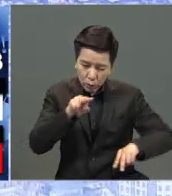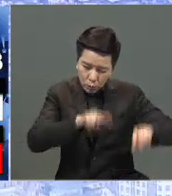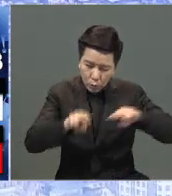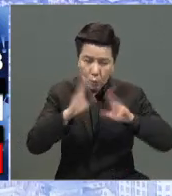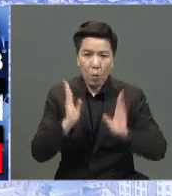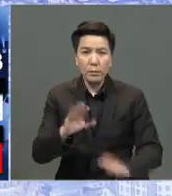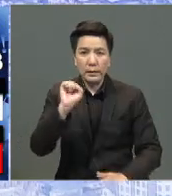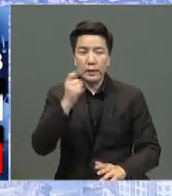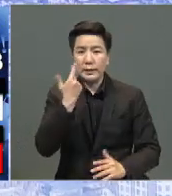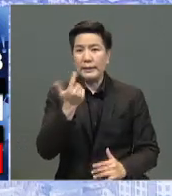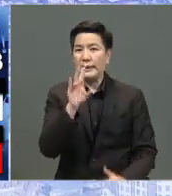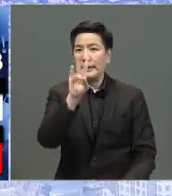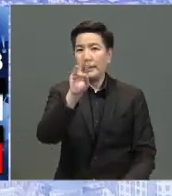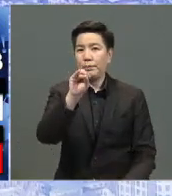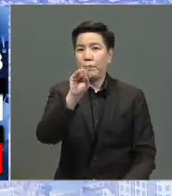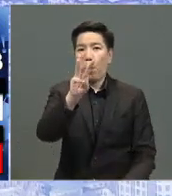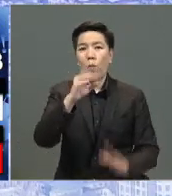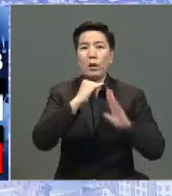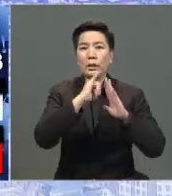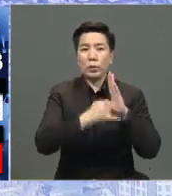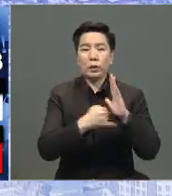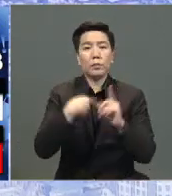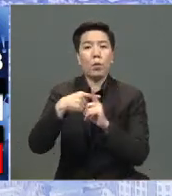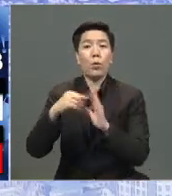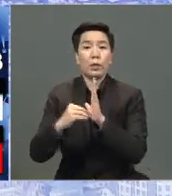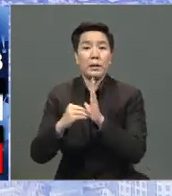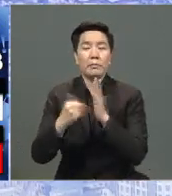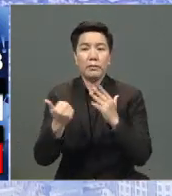หมอช้างอย่างเดียวเจ้าหนี้เรือนจำไม่ได้รับการดูแลสุ่มมาด้วยนะครับบุคคลในร้านอาหารซึ่งจะเป็นเกี่ยวข้องกับที่ประจำวันนี้ก็ต้องผสมไปแล้วก็บุคคลในโรงเรียนนี่คือสิ่งที่การออกแบบระบบไว้นะครับซ้อนทับกันเข้าไปเพิ่มเข้าไปนะครับจากระบบเดิมที่มีการเฝ้าระวังอยู่แล้วก็มีการแจกตัวเลขนี้ออกไปนะครับก็เฉลี่ยแล้วก็ก็เยอะทีเดียวนะครับก็เป็นแสนนะครับต่อต่อ77 76จังหวัดบกกทมนะครับก็บางพื้นที่ก็อาจเป็นหลักพันหรือหลักหมื่นทีเดียวนะครับที่จะตรวจตรงนี้มานำเรียนตรงนี้เพื่อให้เกิดความมั่นใจครับว่ากระทรวงสาธารณสุขนะครับก็ไม่ได้นอนใจถึงแม้ตัวเลขเป็นศูนย์เราจะทำให้สู่นี่มั่นใจได้อย่างไรให้เป็นศูนย์จริงๆก็คือฝากทุกท่านที่ผมอื่นนามมานี้ให้ความร่วมมือกับทางภาครัฐโดยเฉพาะกรมควบคุมโรคนะครับกับส่วนของจังหวัดทั้งหลายที่จะออกไปให้ความร่วมมือ